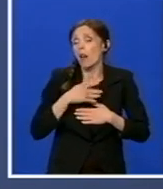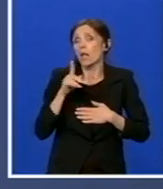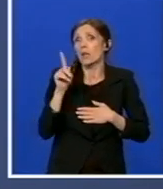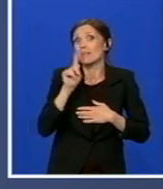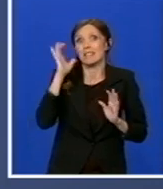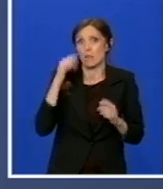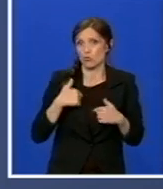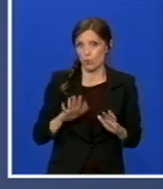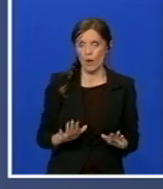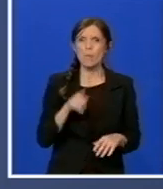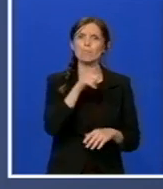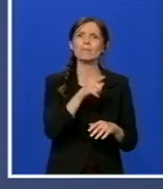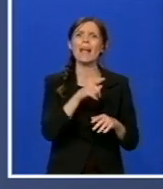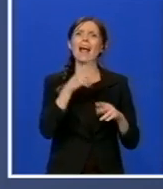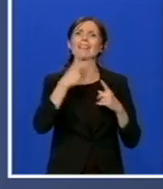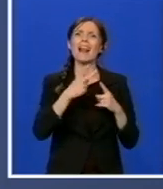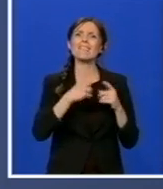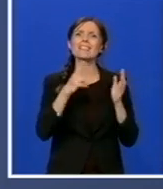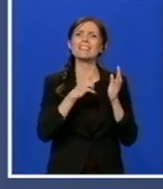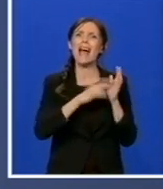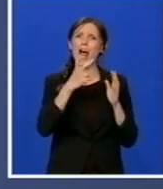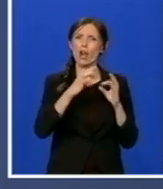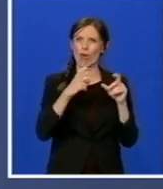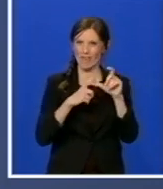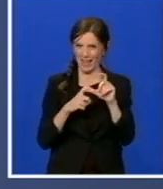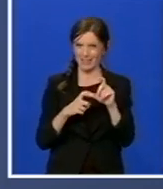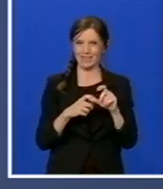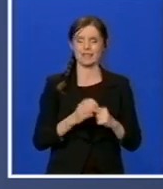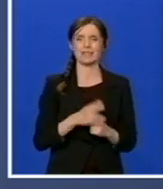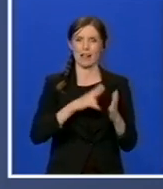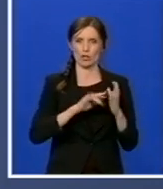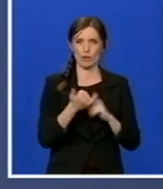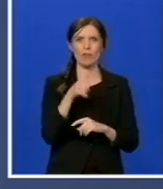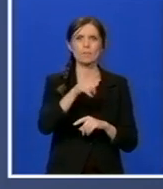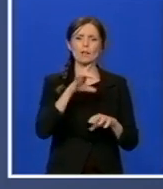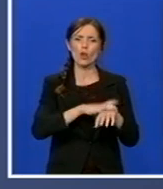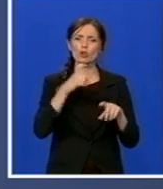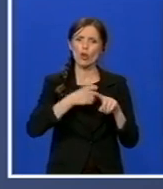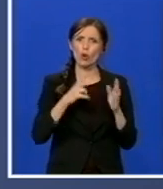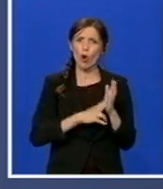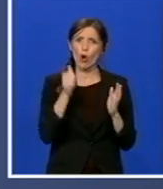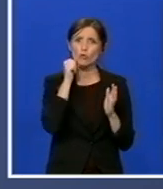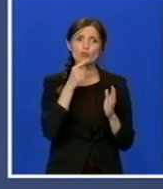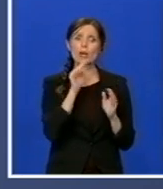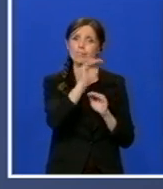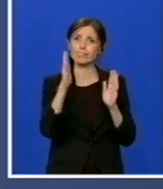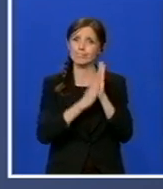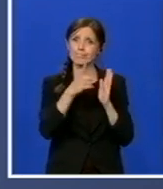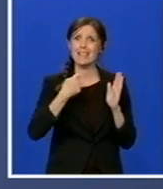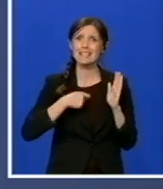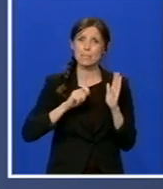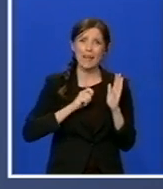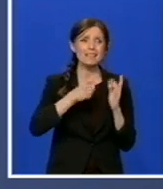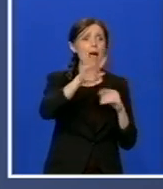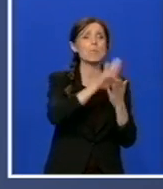Nova S. Doktor Kon je juče apelovao na inspekcije da počnu sa kažnjavanjem onih koji ne sprovode predložene